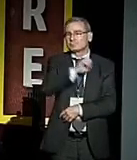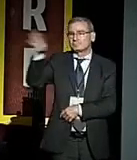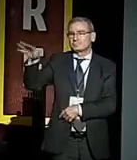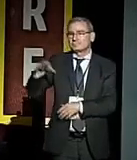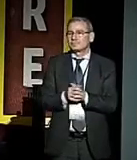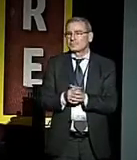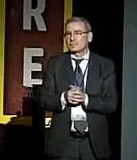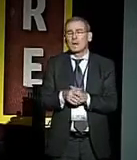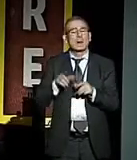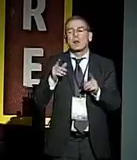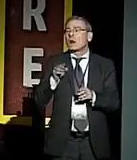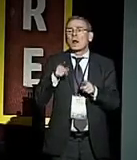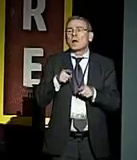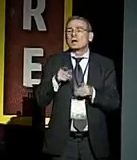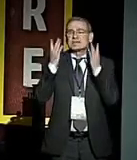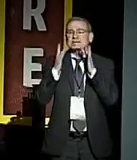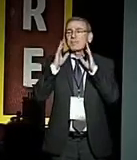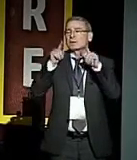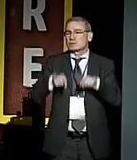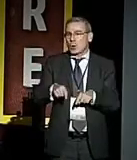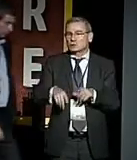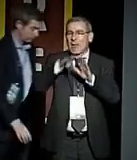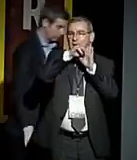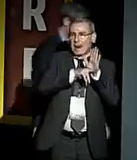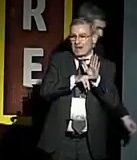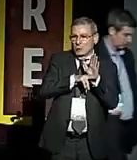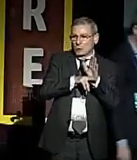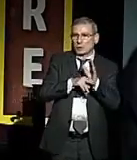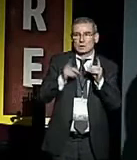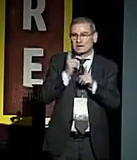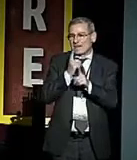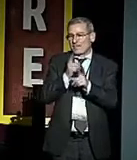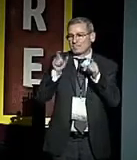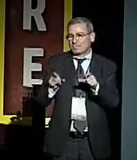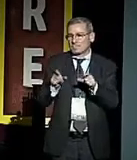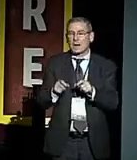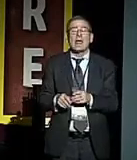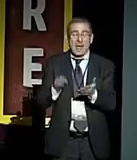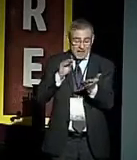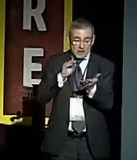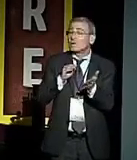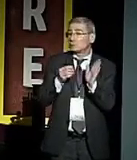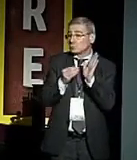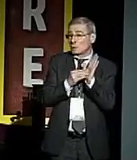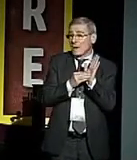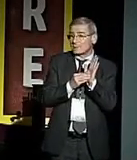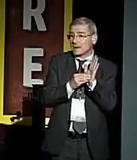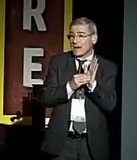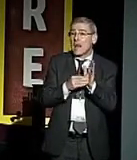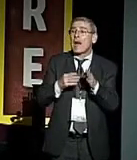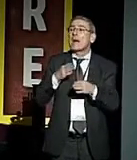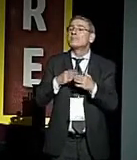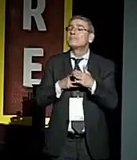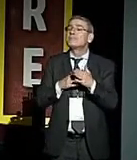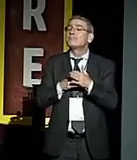cose molto semplici, l'elenco e poi mi taccio. Chiede che sia approvata prima della pausa estiva